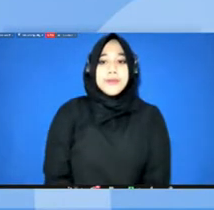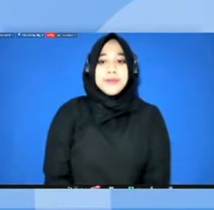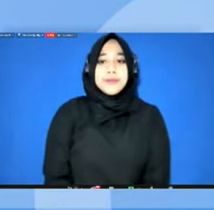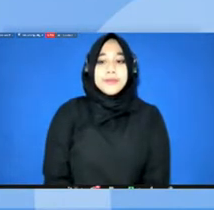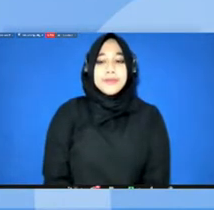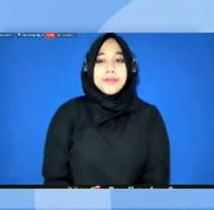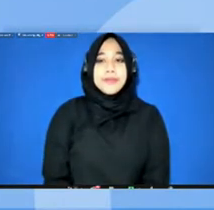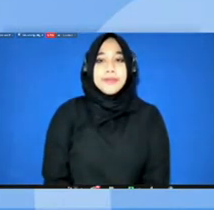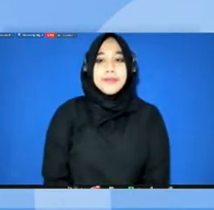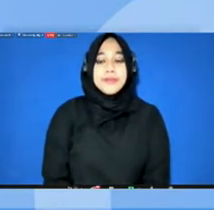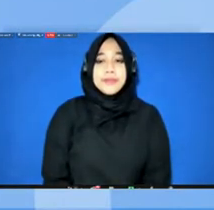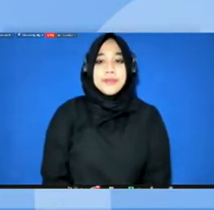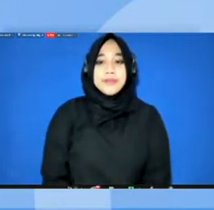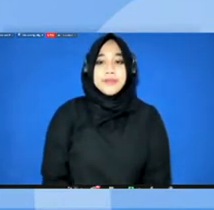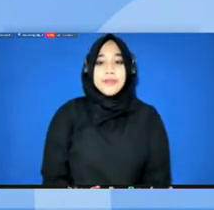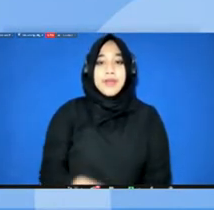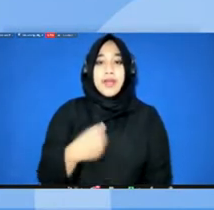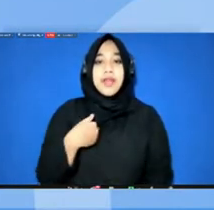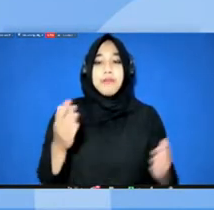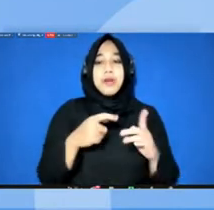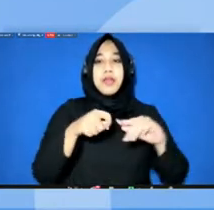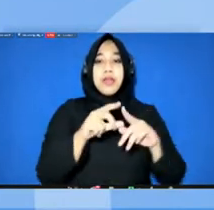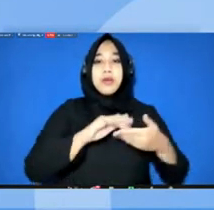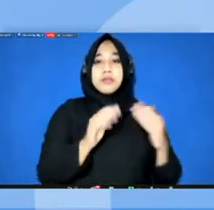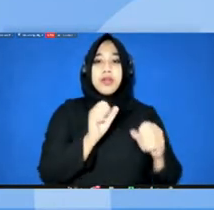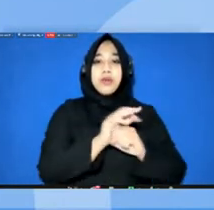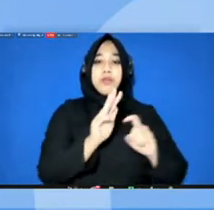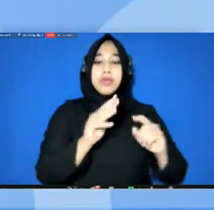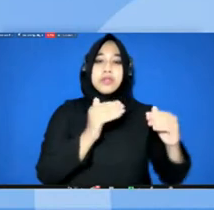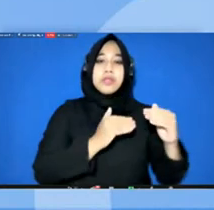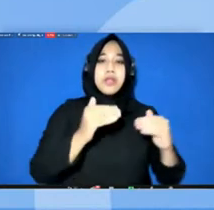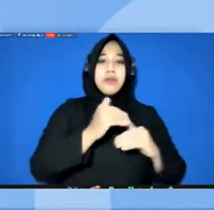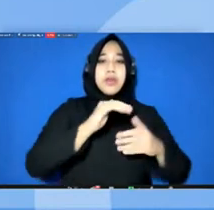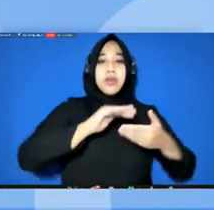dan komunitas untuk penanganan COVID di level komunitas.